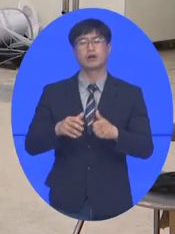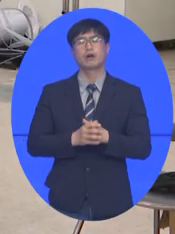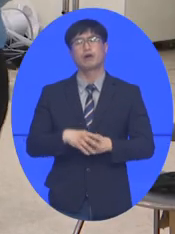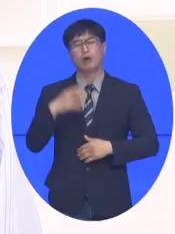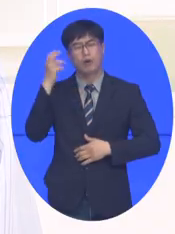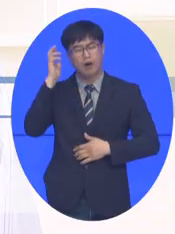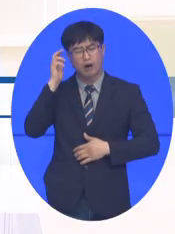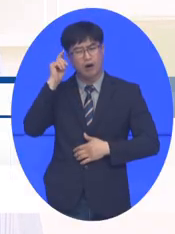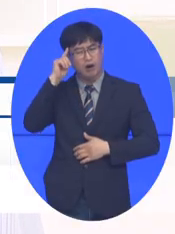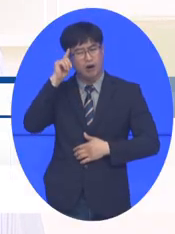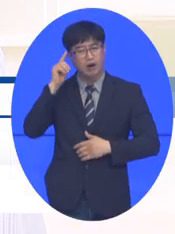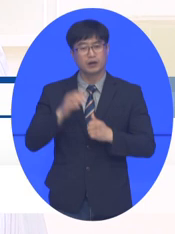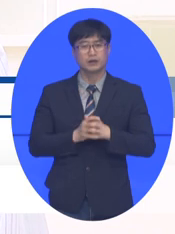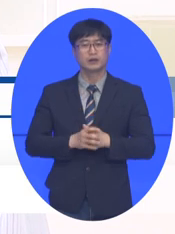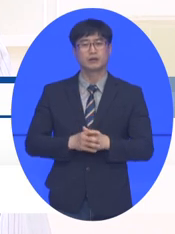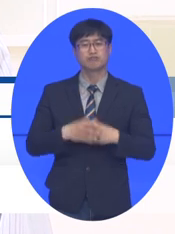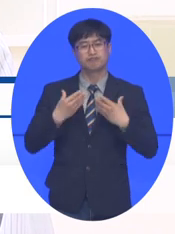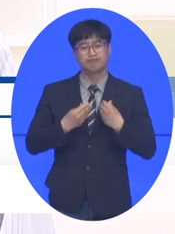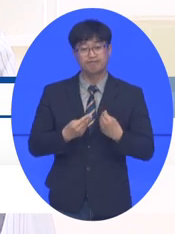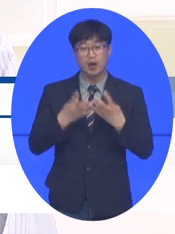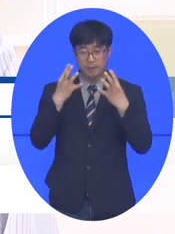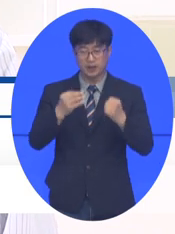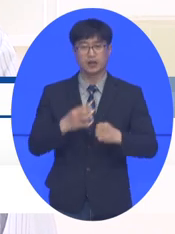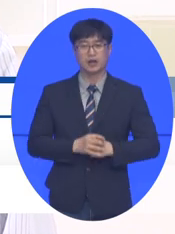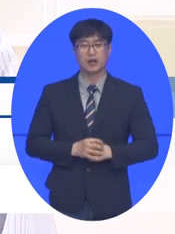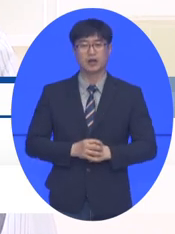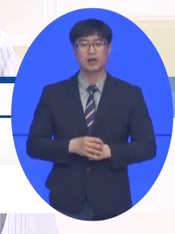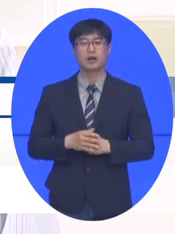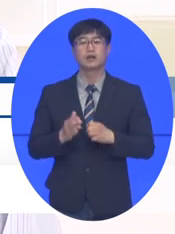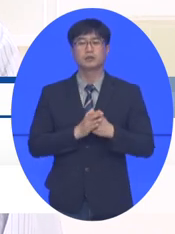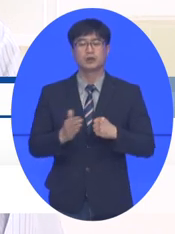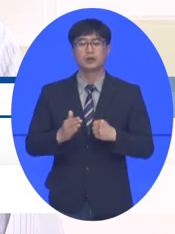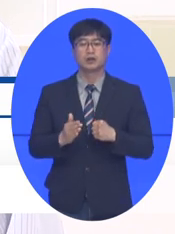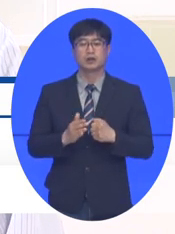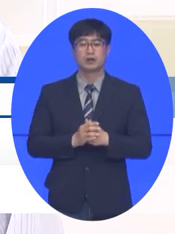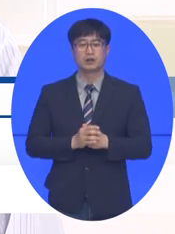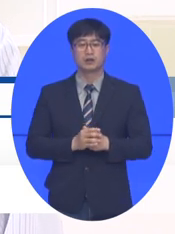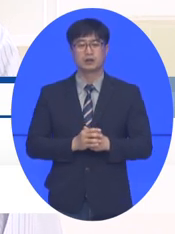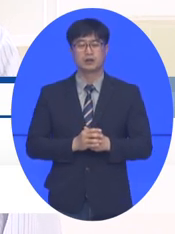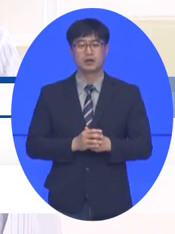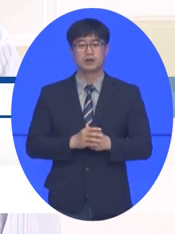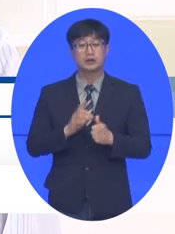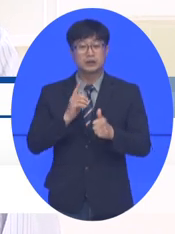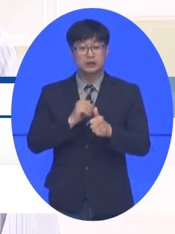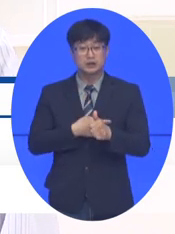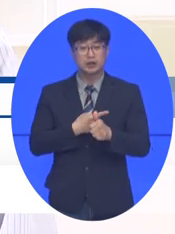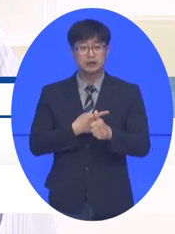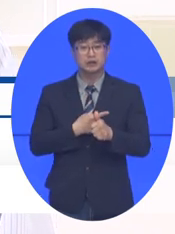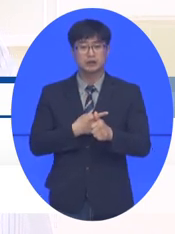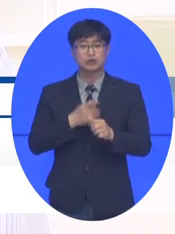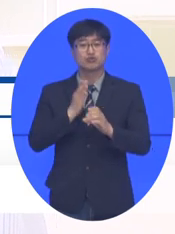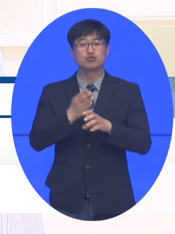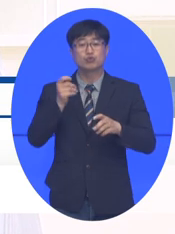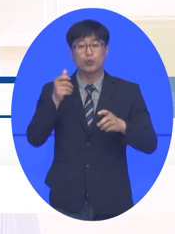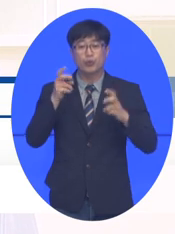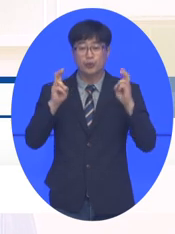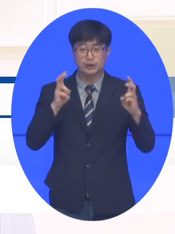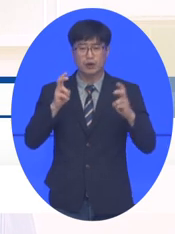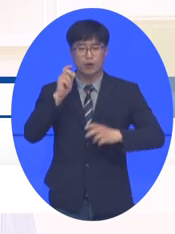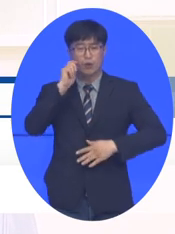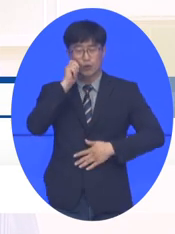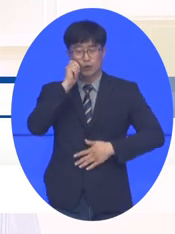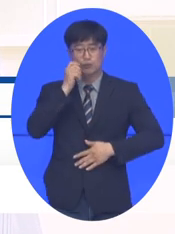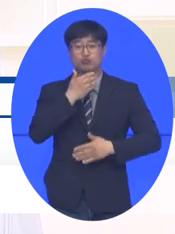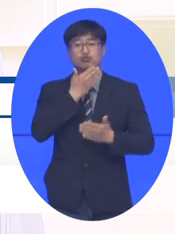있습니다. 낙담할 때도 사실은 많습니다. 그러다 보니까 그 실질적으로 이제 중소기업 애로점이